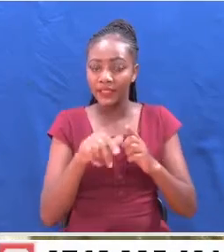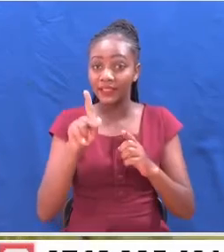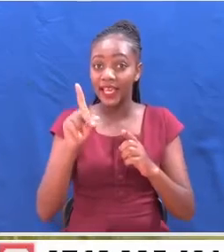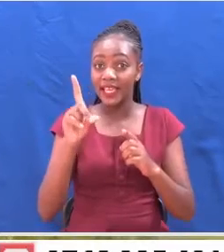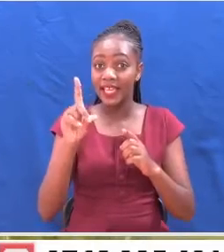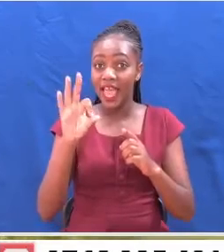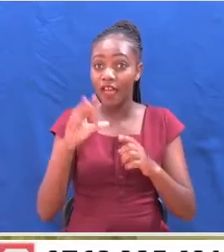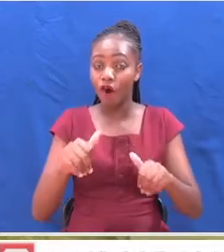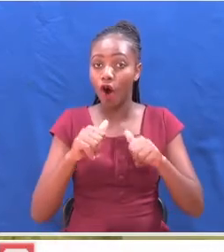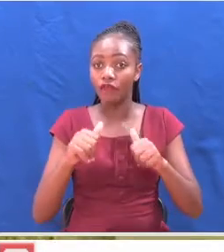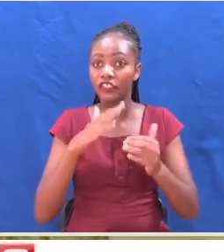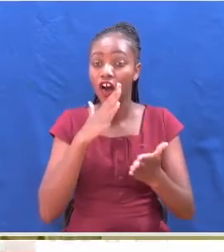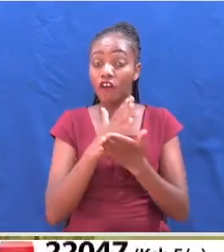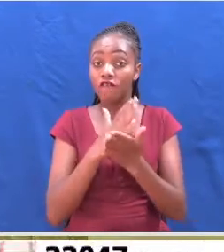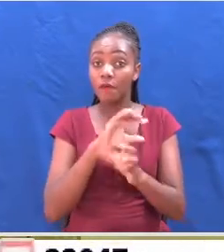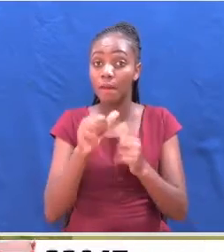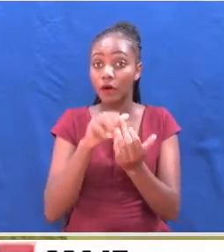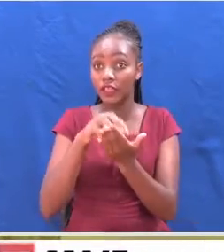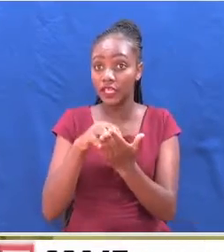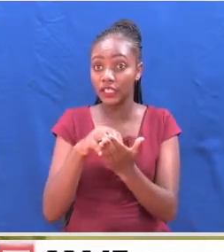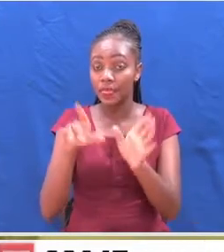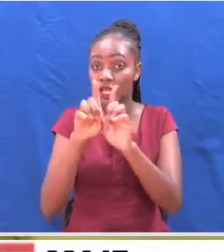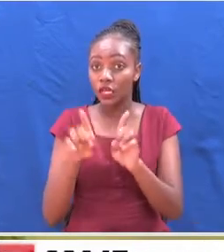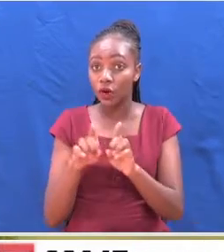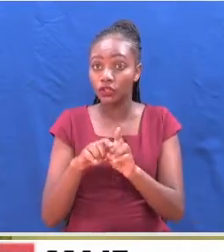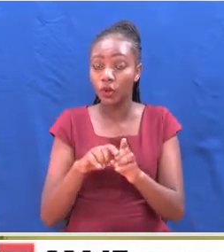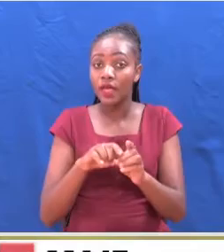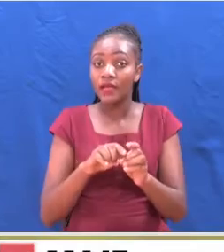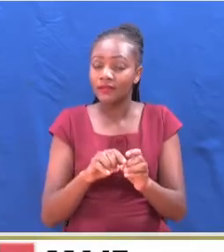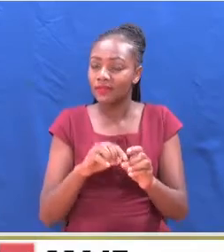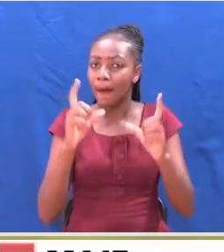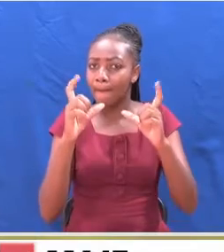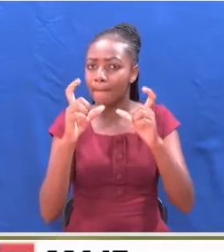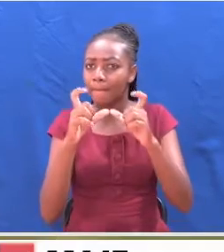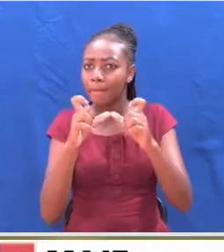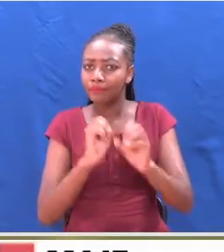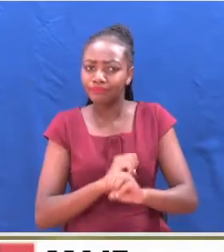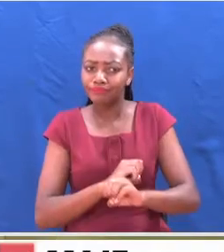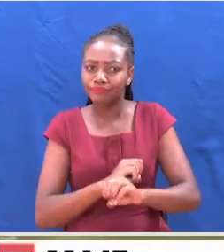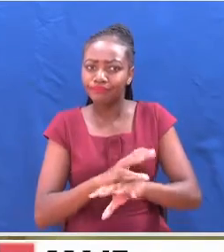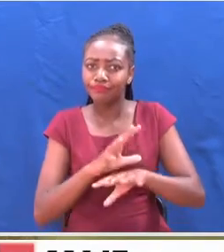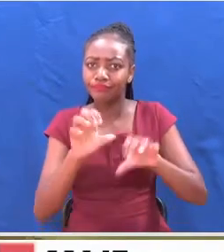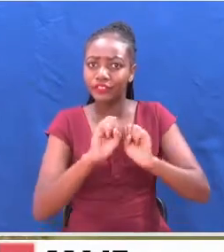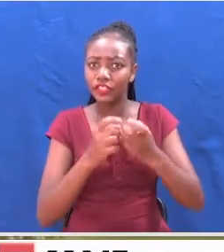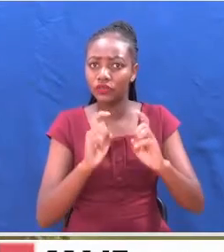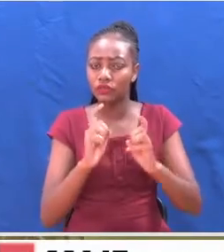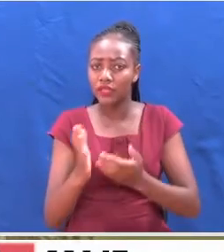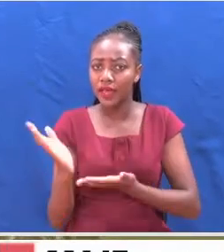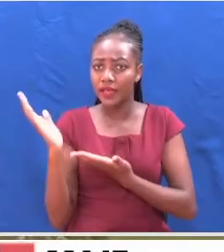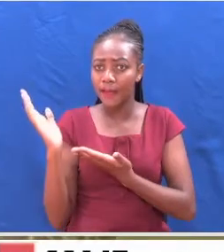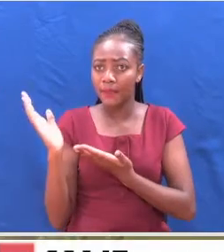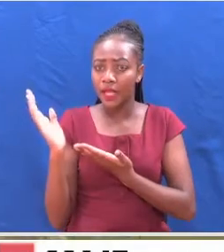KDF kudhibitisha shambulizi hilo. Hata hivyo, kulingana na picha zilizosambazwa na vyombo vya habari na KDF